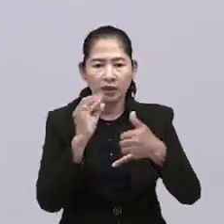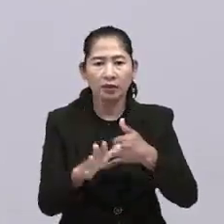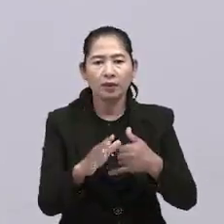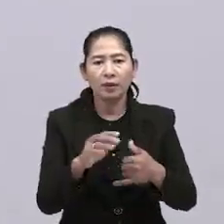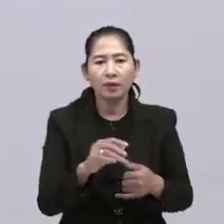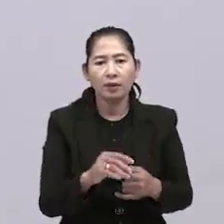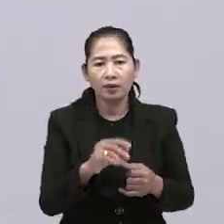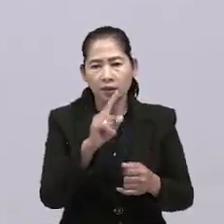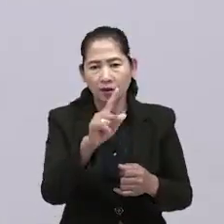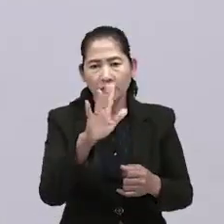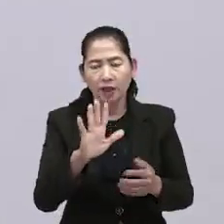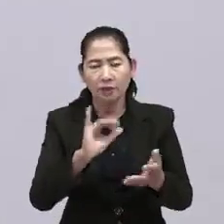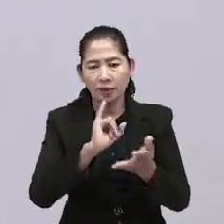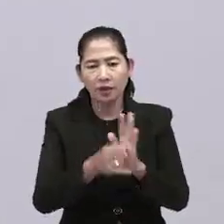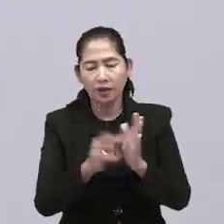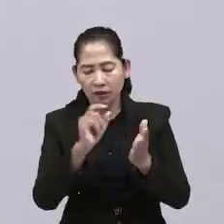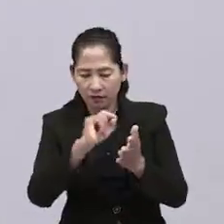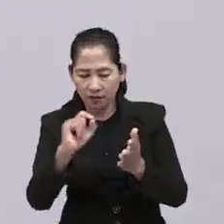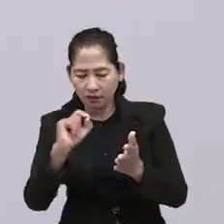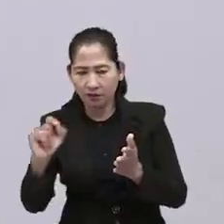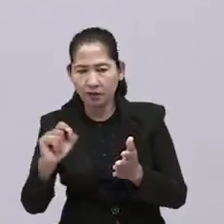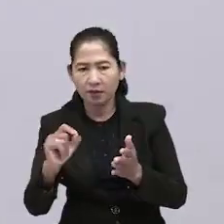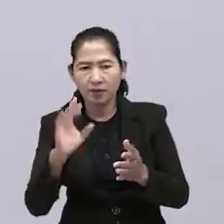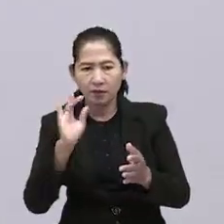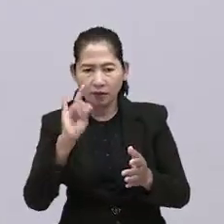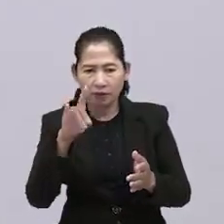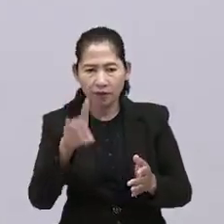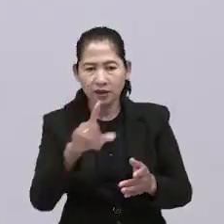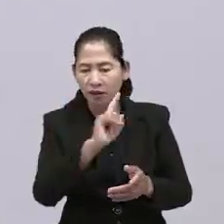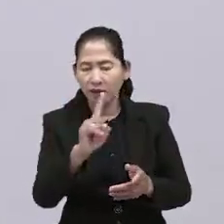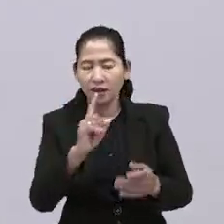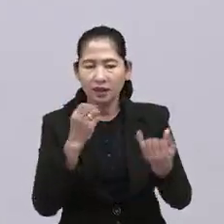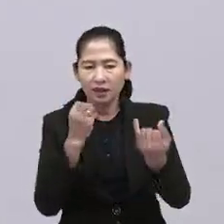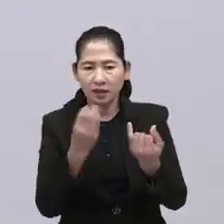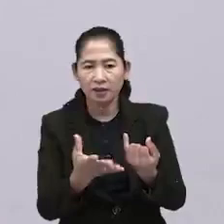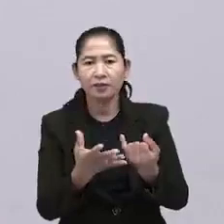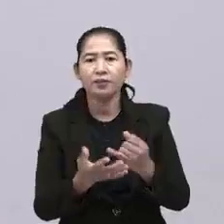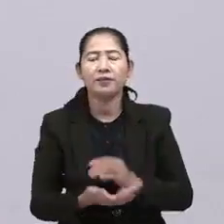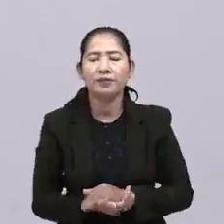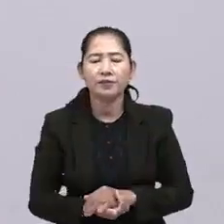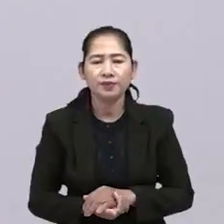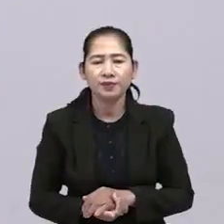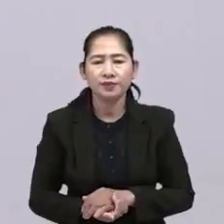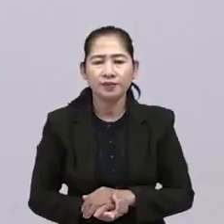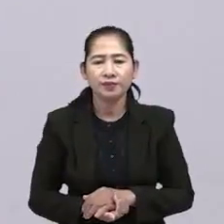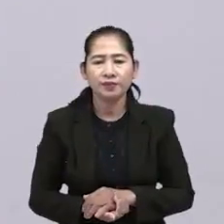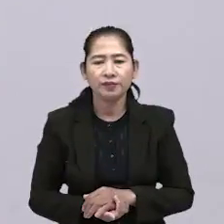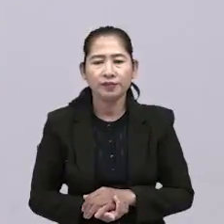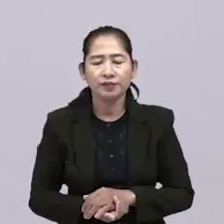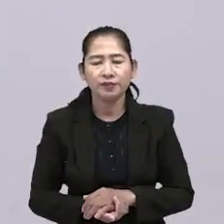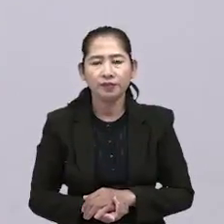ទុកពេលជូនកូន15នាទីក្នុងការសរសេរអំពីសត្វណាមួយដែលកូនចិញ្ចឹមចា